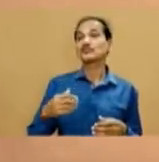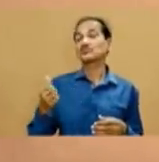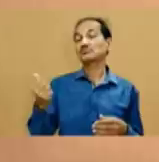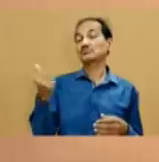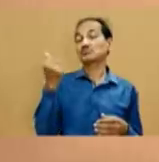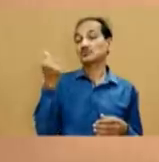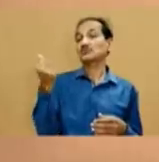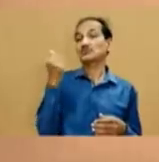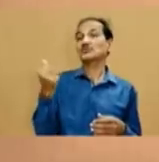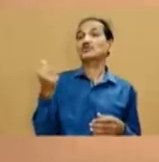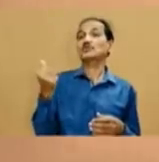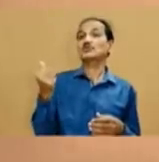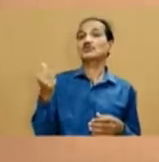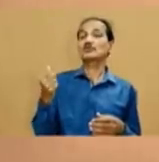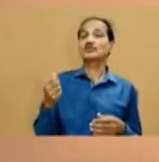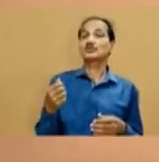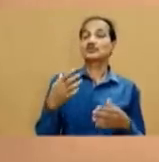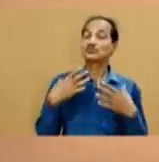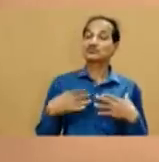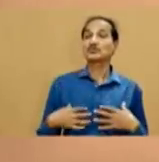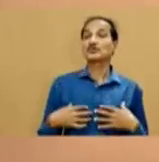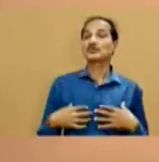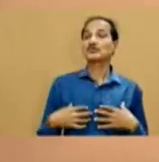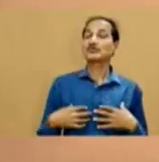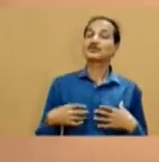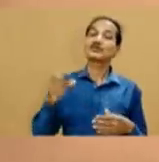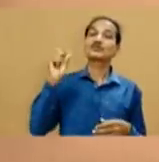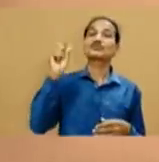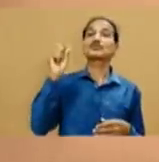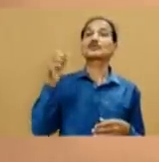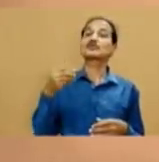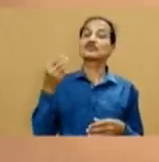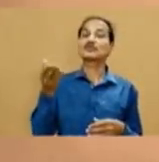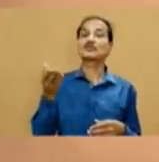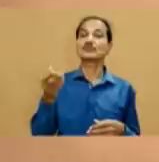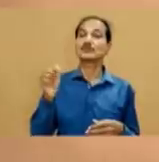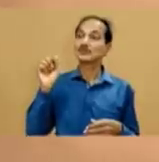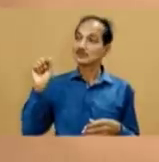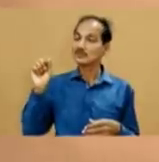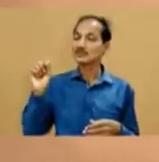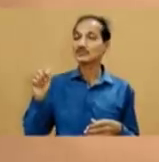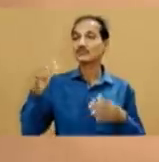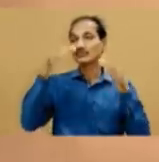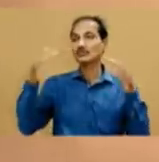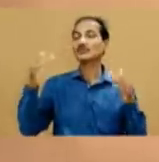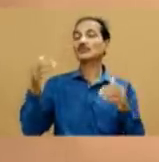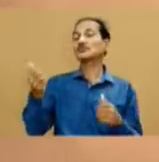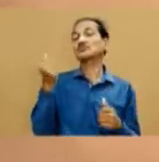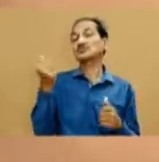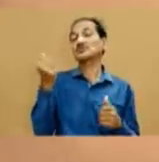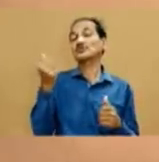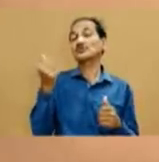ଗୁରୁତ୍ୱ ଦେବାକୁ ପଡ଼ିବ, ଶାରୀରିକ କ୍ଷମତା ନିଜର ବଢ଼େଇବାକୁ ପଡ଼ିବ, ଏବଂ ସେଥିପାଇଁ ଘରେ ଶାରୀରିକ ପରିଶ୍ରମ ନିଶ୍ଚୟ କରନ୍ତୁ।